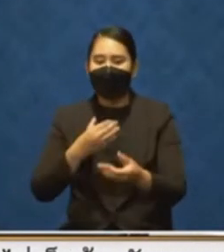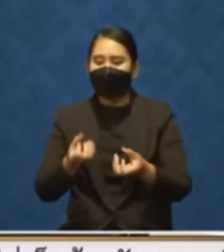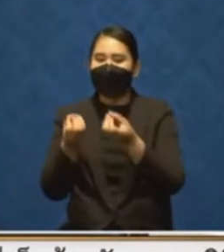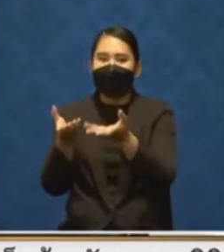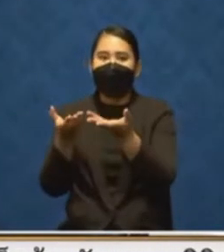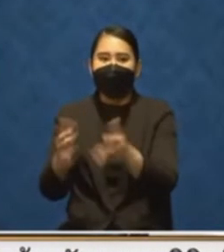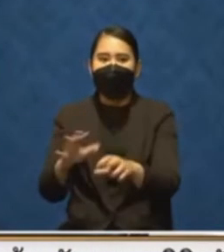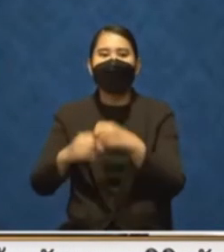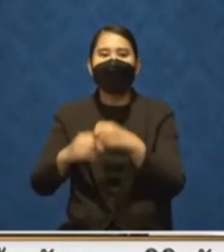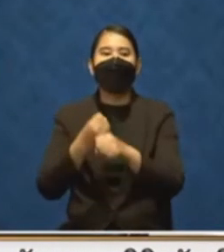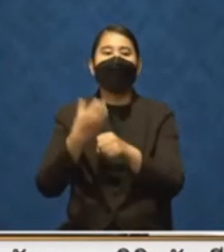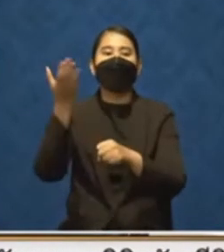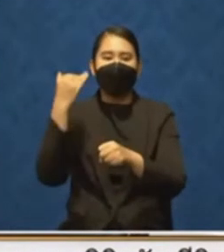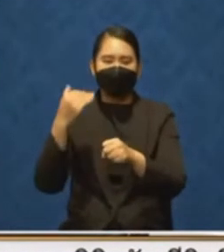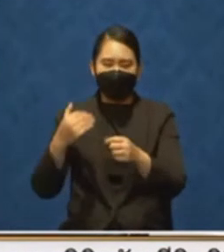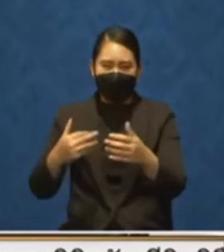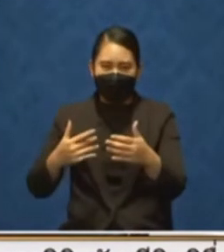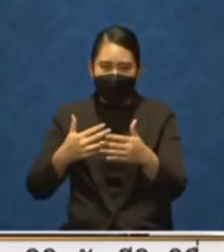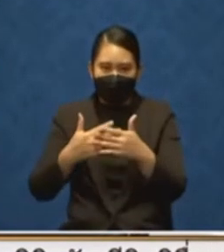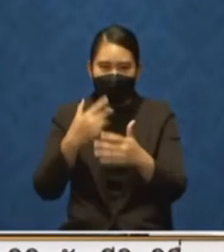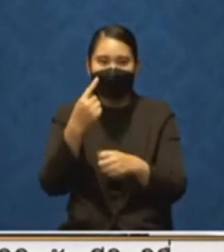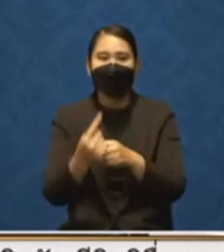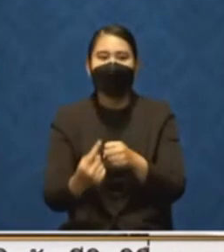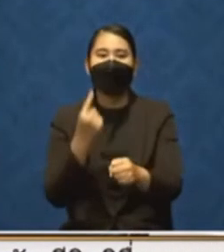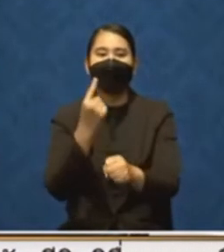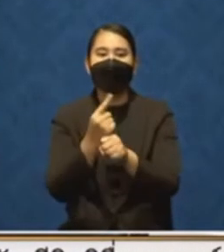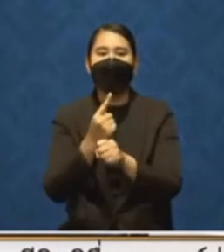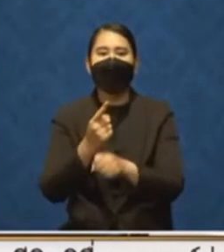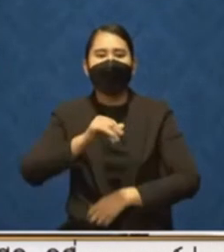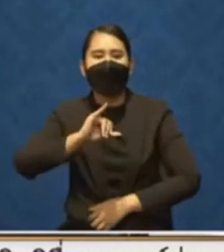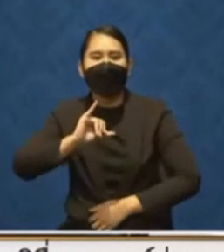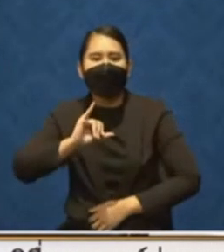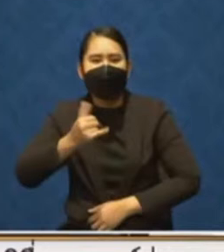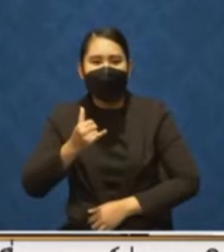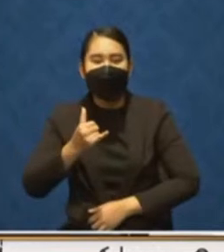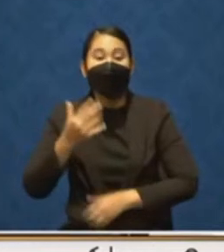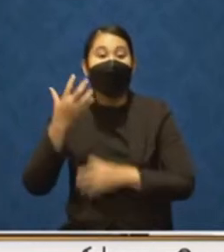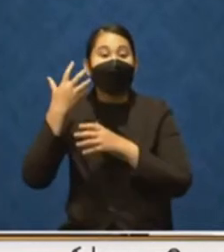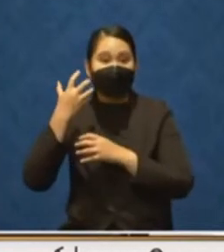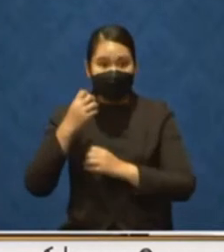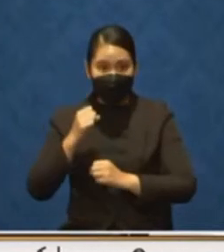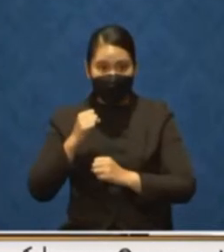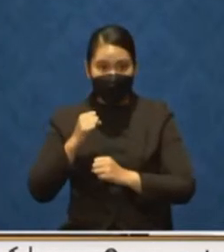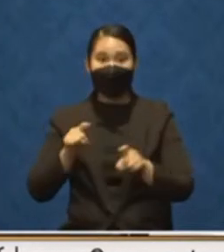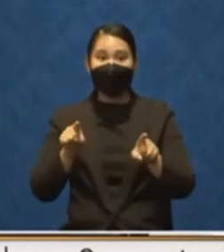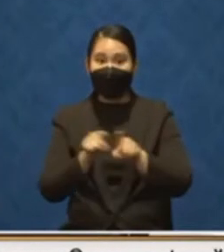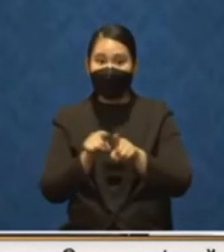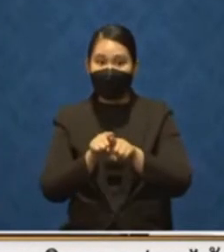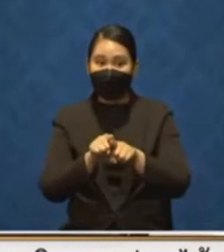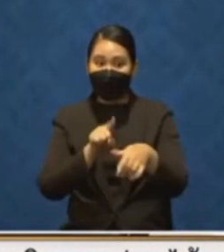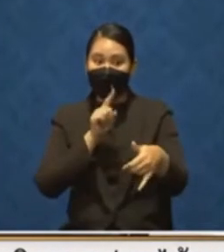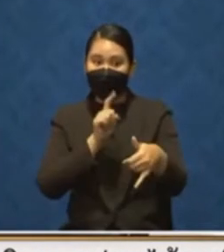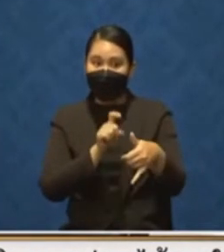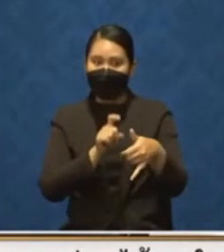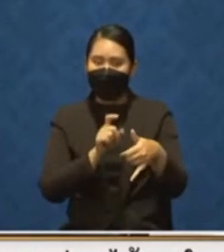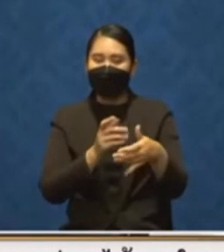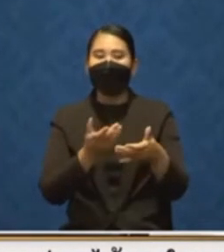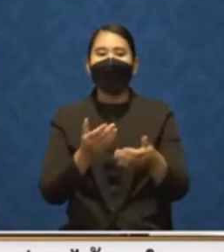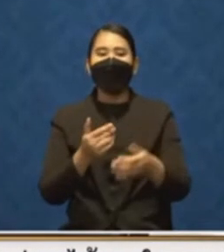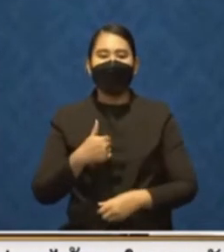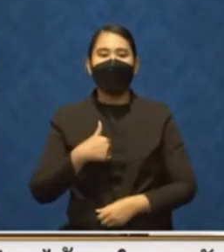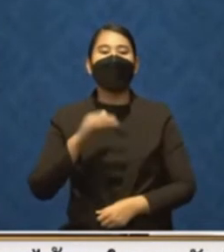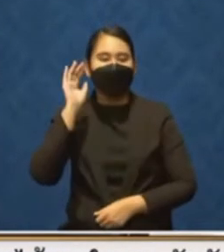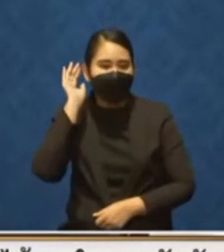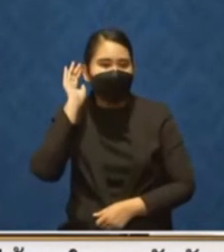ปีที่แล้วนี่จะครบปีแล้วไม่แน่ใจเหมือนกันว่าพรรคเดียวกันเขาจะสอบกันเองไหนจะไม่เป็นไรครับผมเชื่อว่าพี่